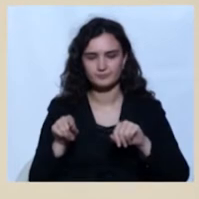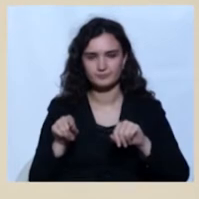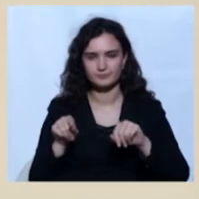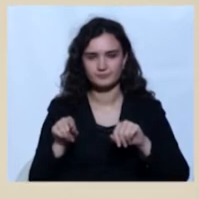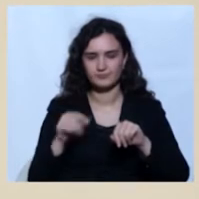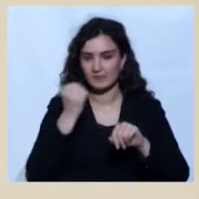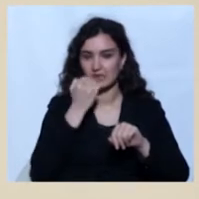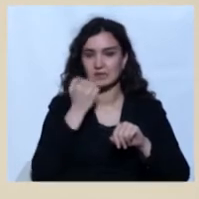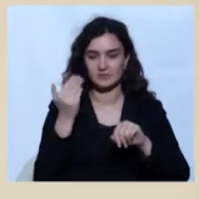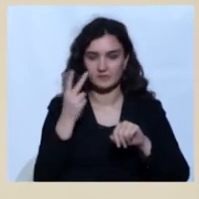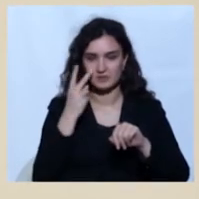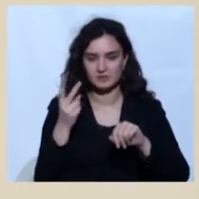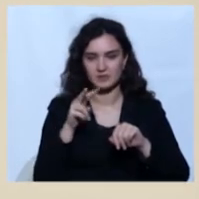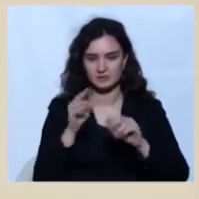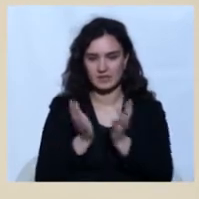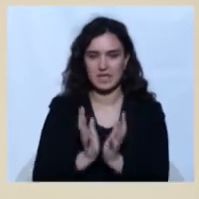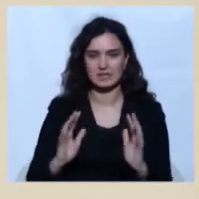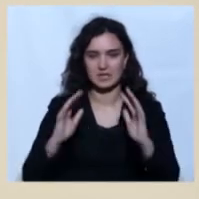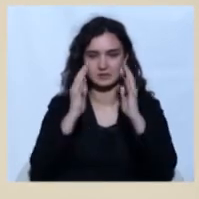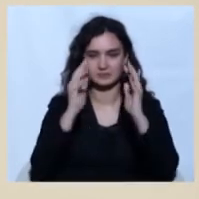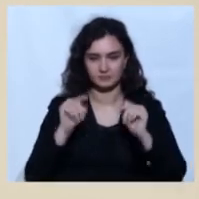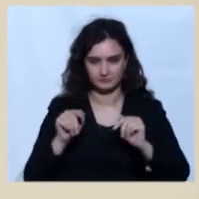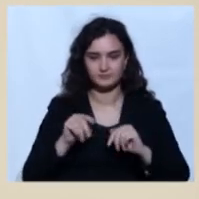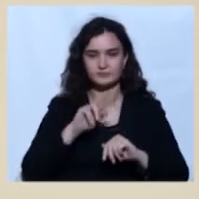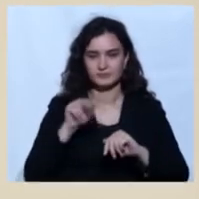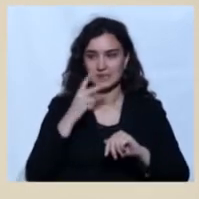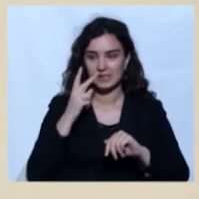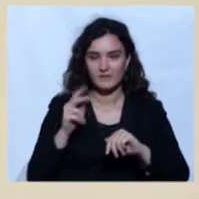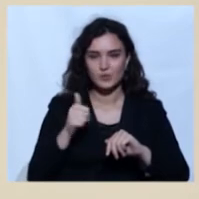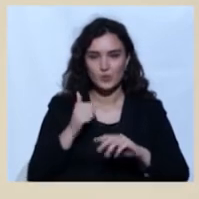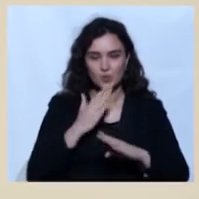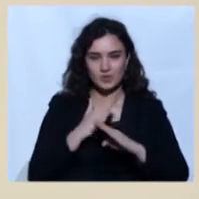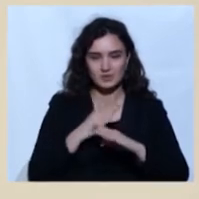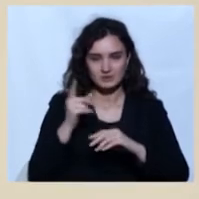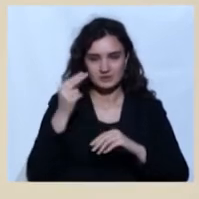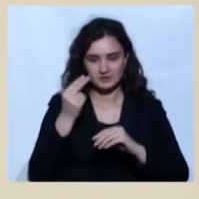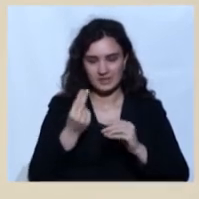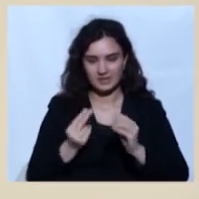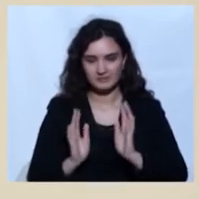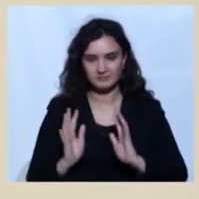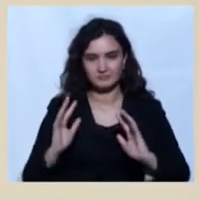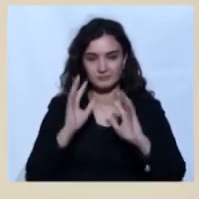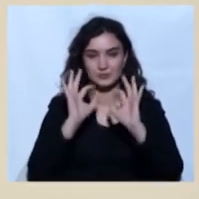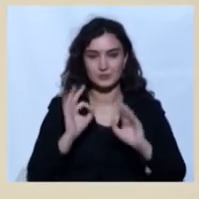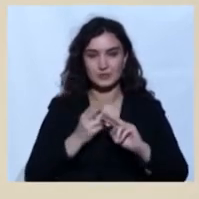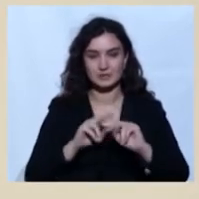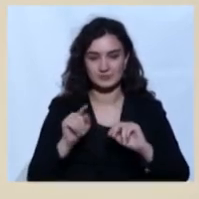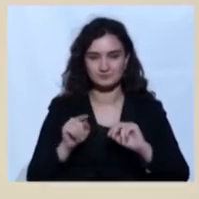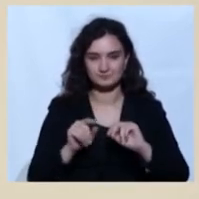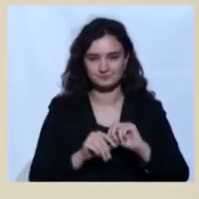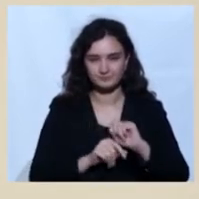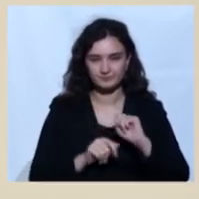მას ნივთს, ლარნაკს, და ხედავთ, როგორ არის ის აგებული სწორედ აი ამ